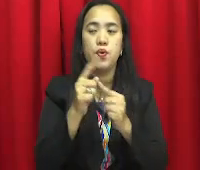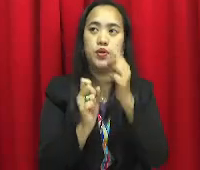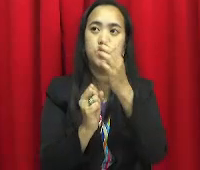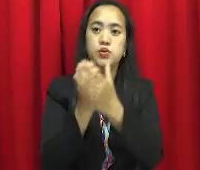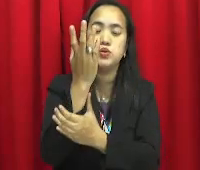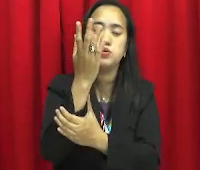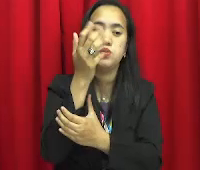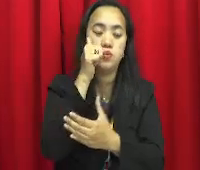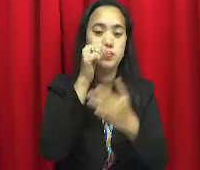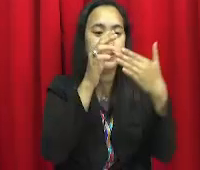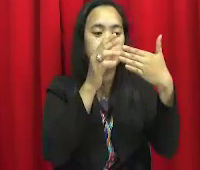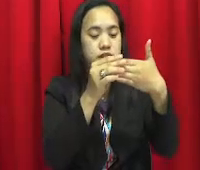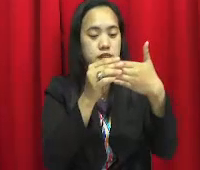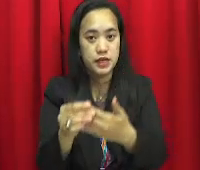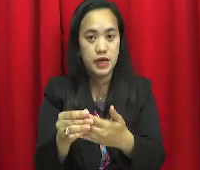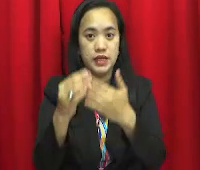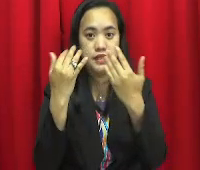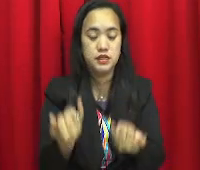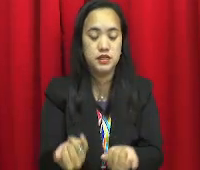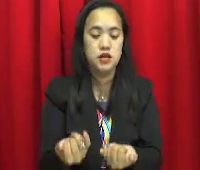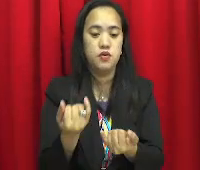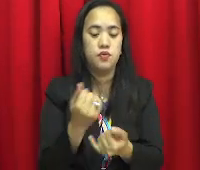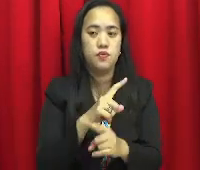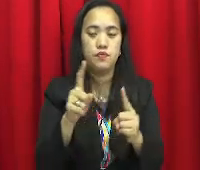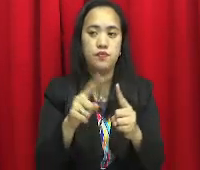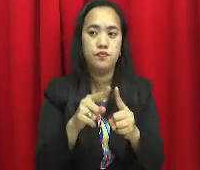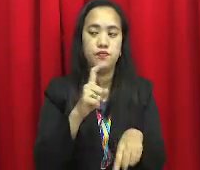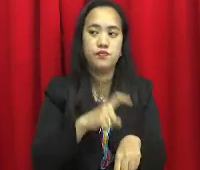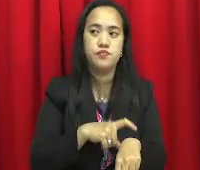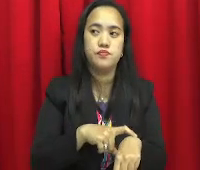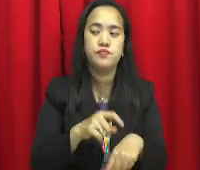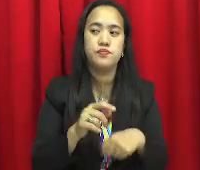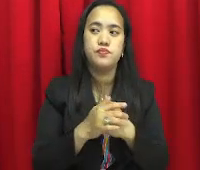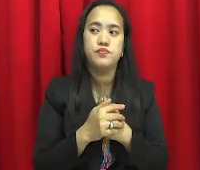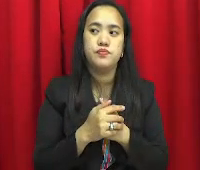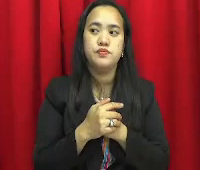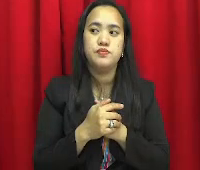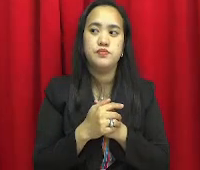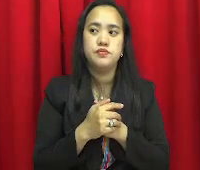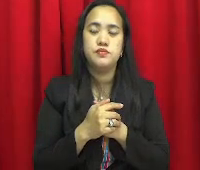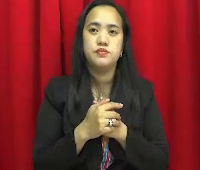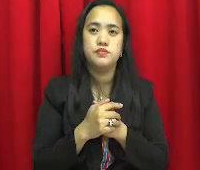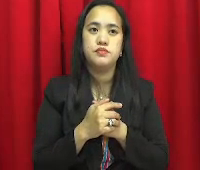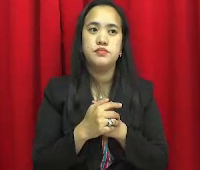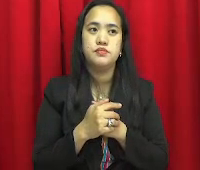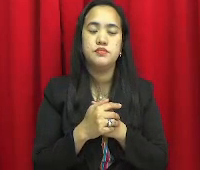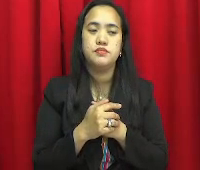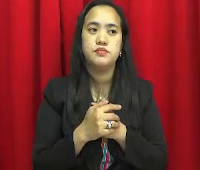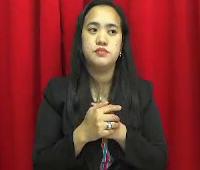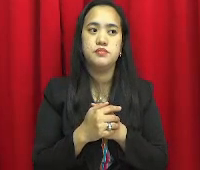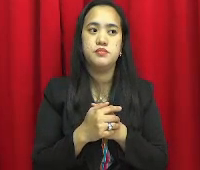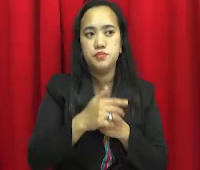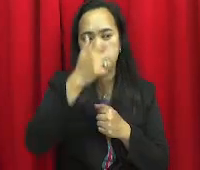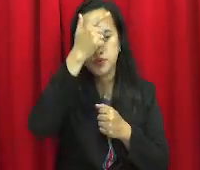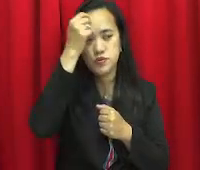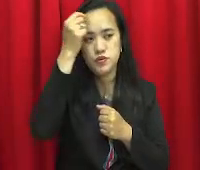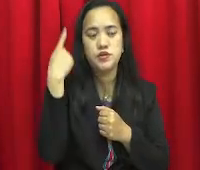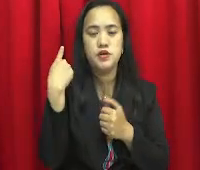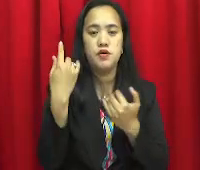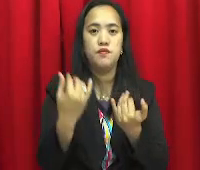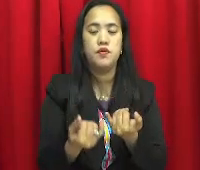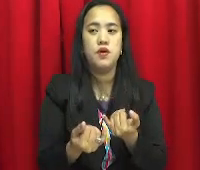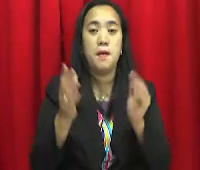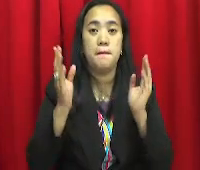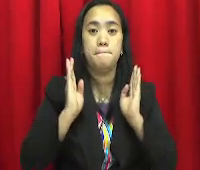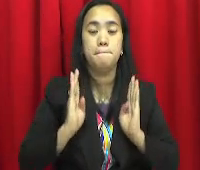guided na. Kahit si Aki nga ma'am, kahit hindi yan mag-alarm clock eh. May gigising talaga sa body clock. Oh, may body clock na siya, gigising siya